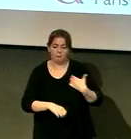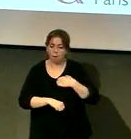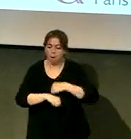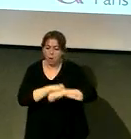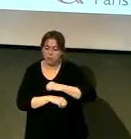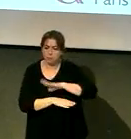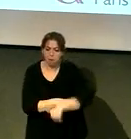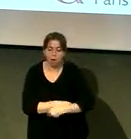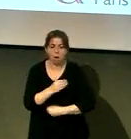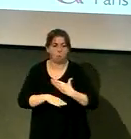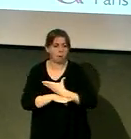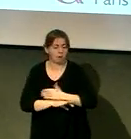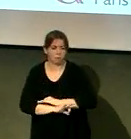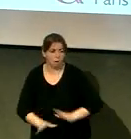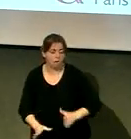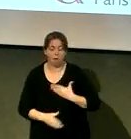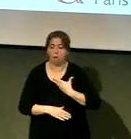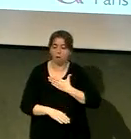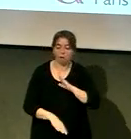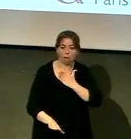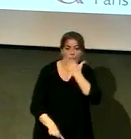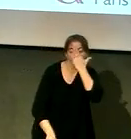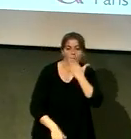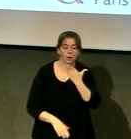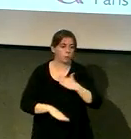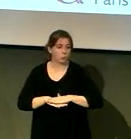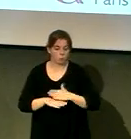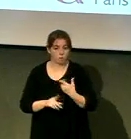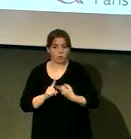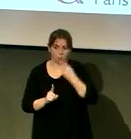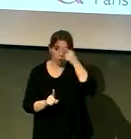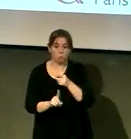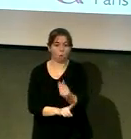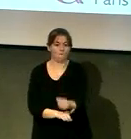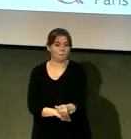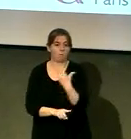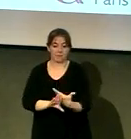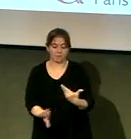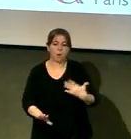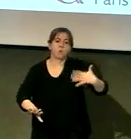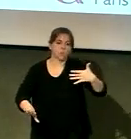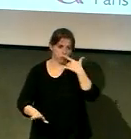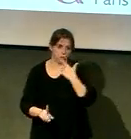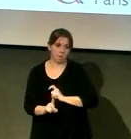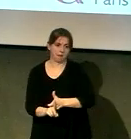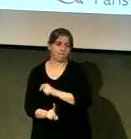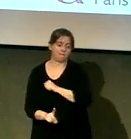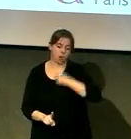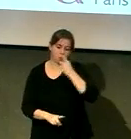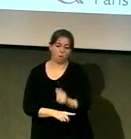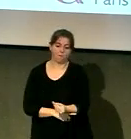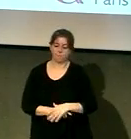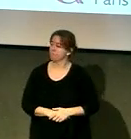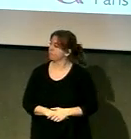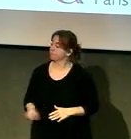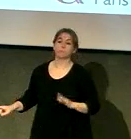organisées sont très importants pour la suite, pour les enfants. Très bien. Parfait. Donc, on arrive sur